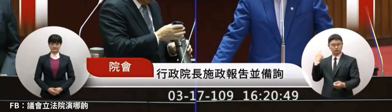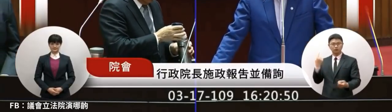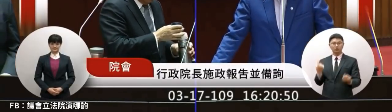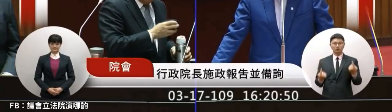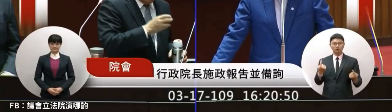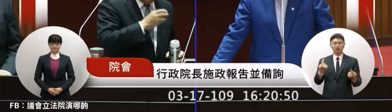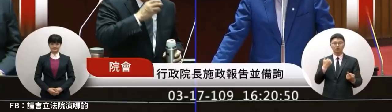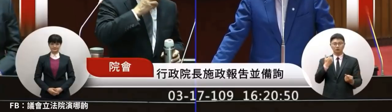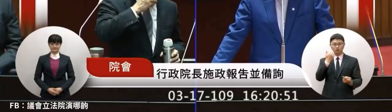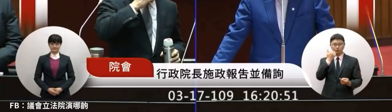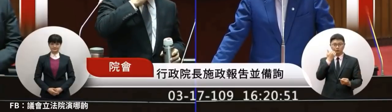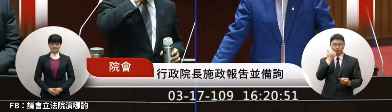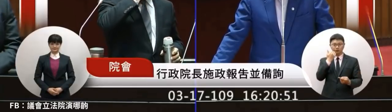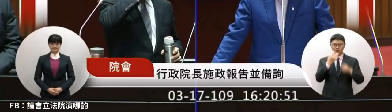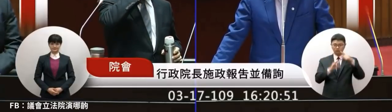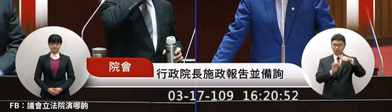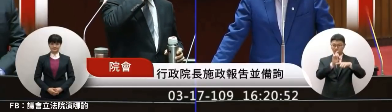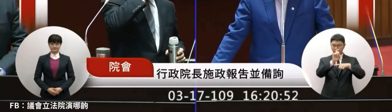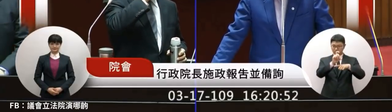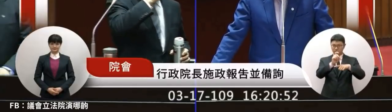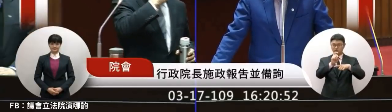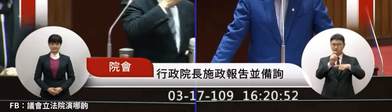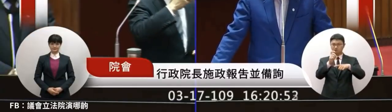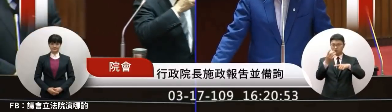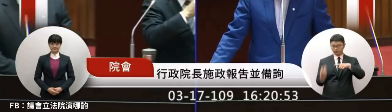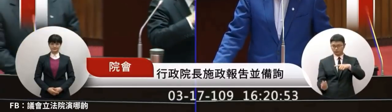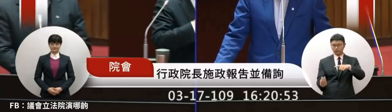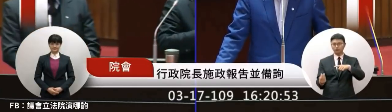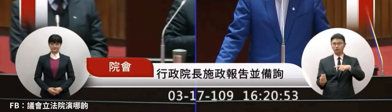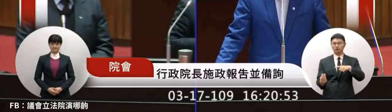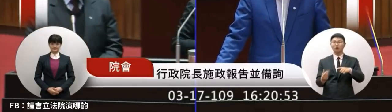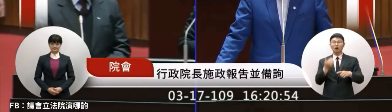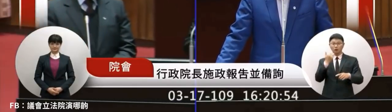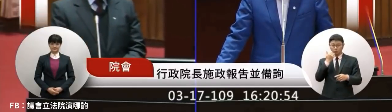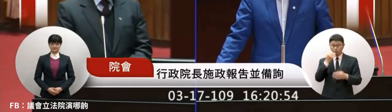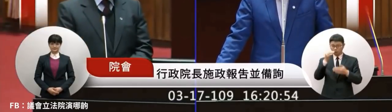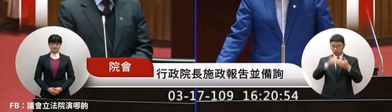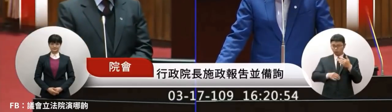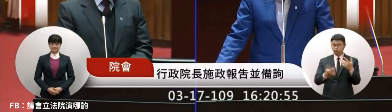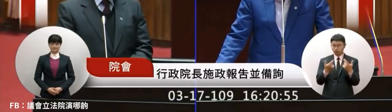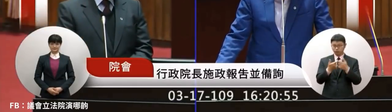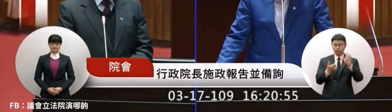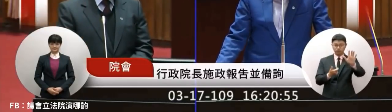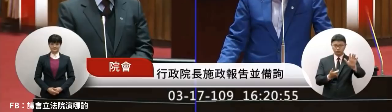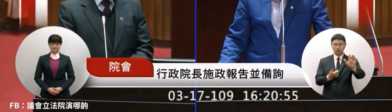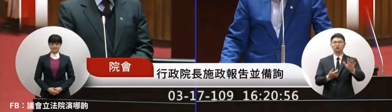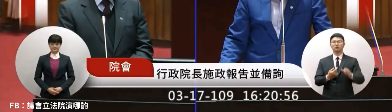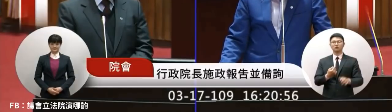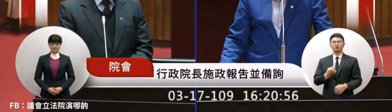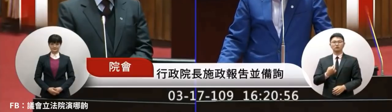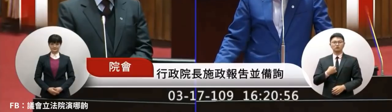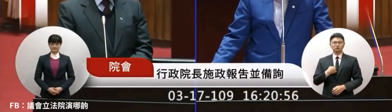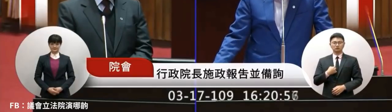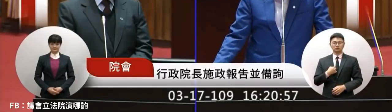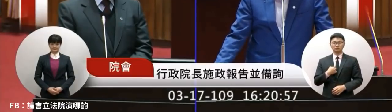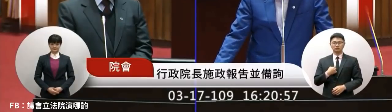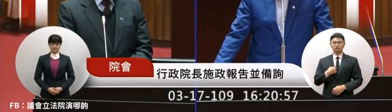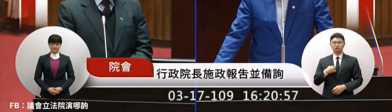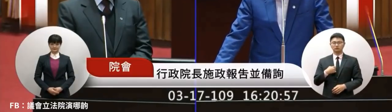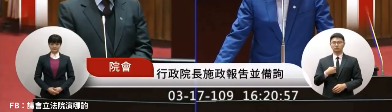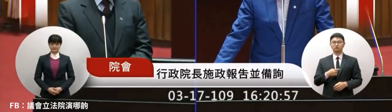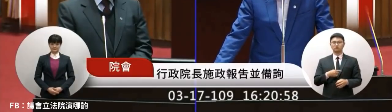我短少了10%，那符合这样子的条件，我们就可以让营所